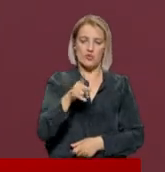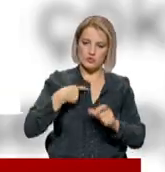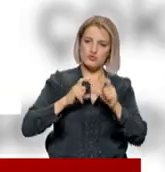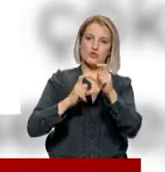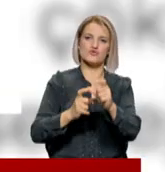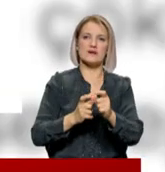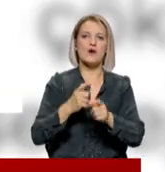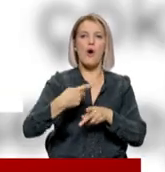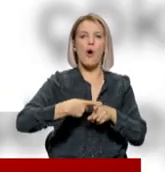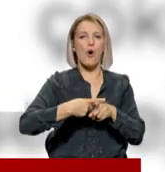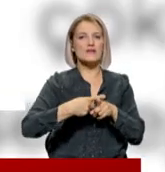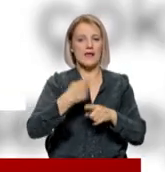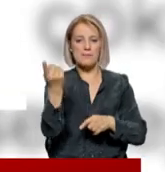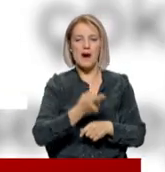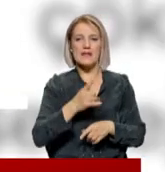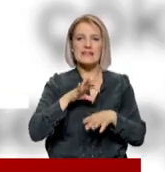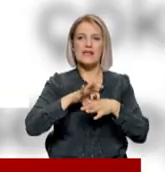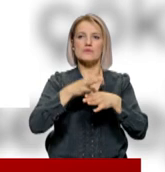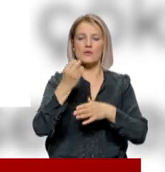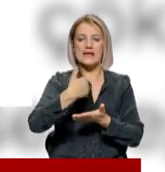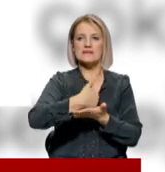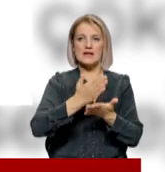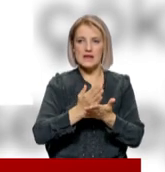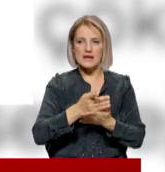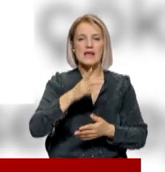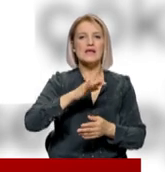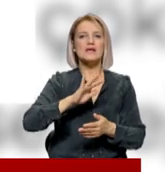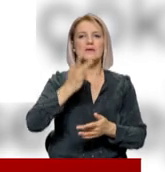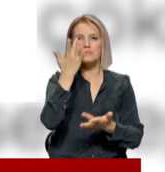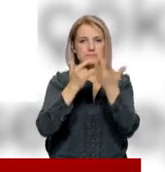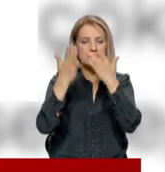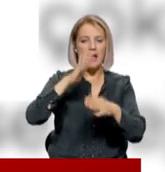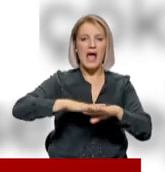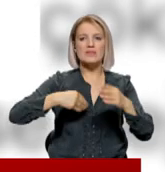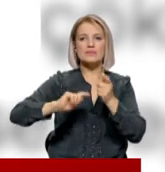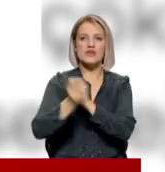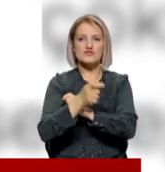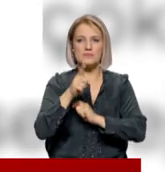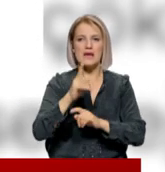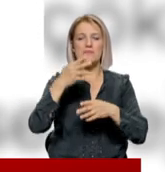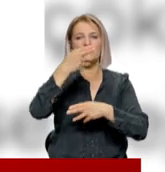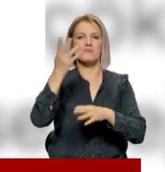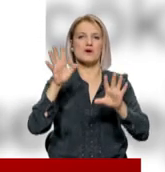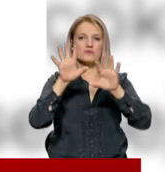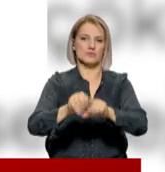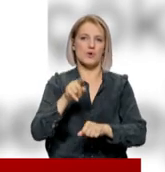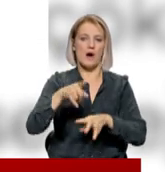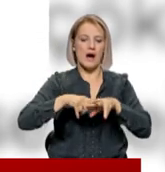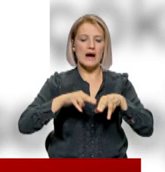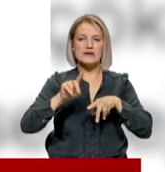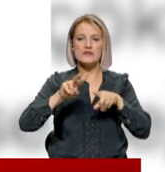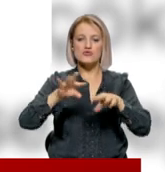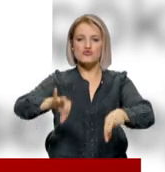onu da soracağız ortaklık paylarını temsil eder hisselerin cebren ve hile ile bu getirmesi halinde bir şirkete dökülmüş olur Akın çorap